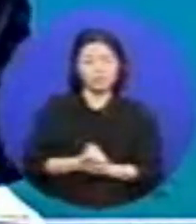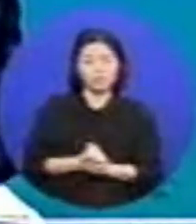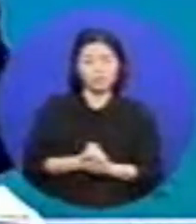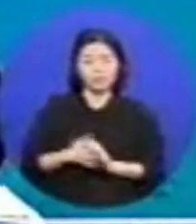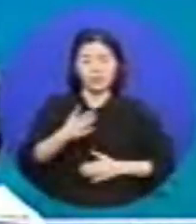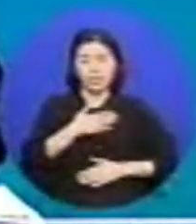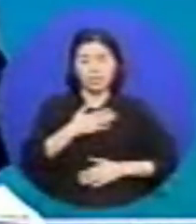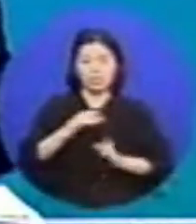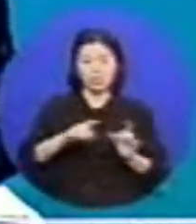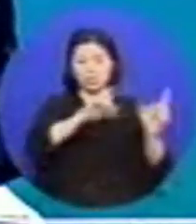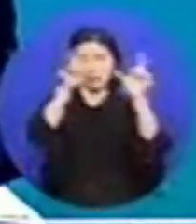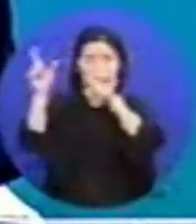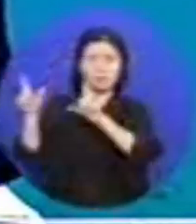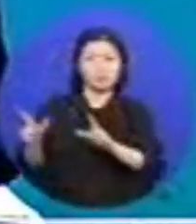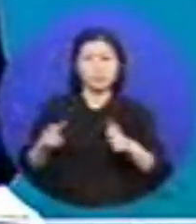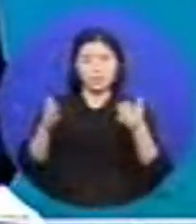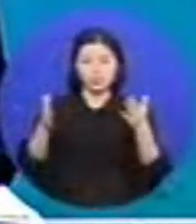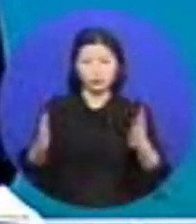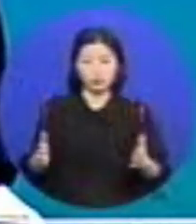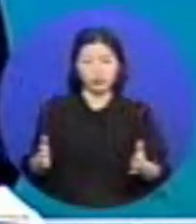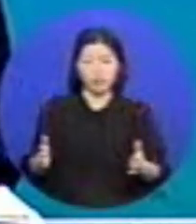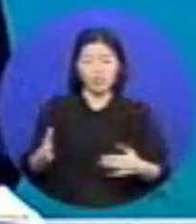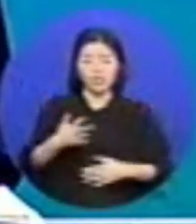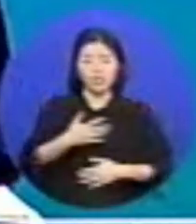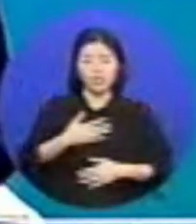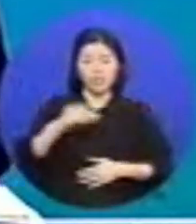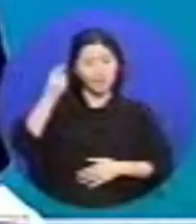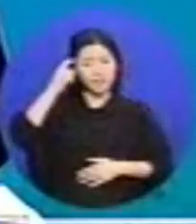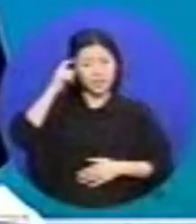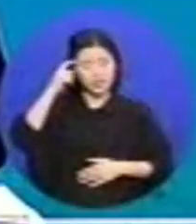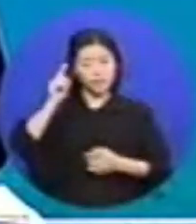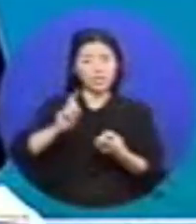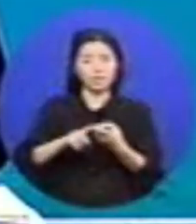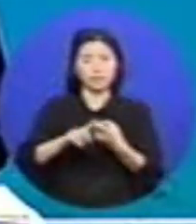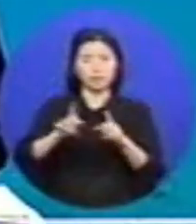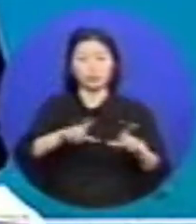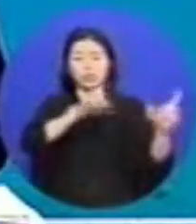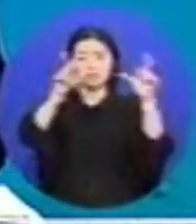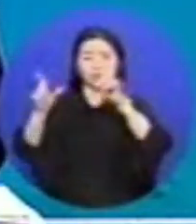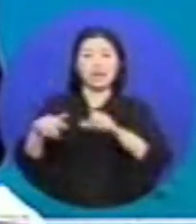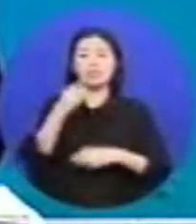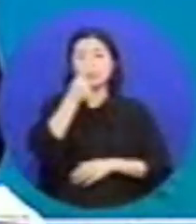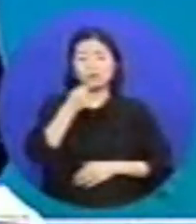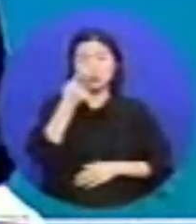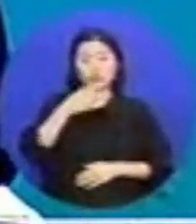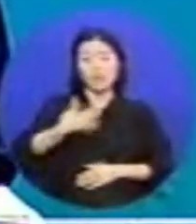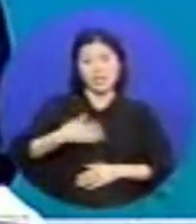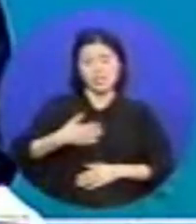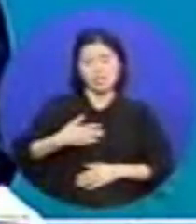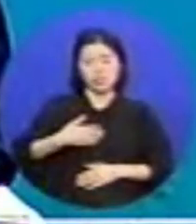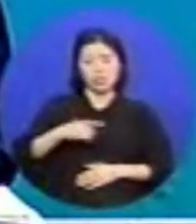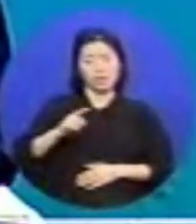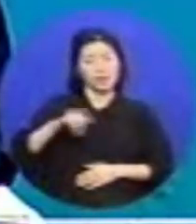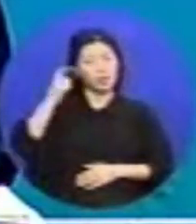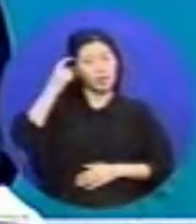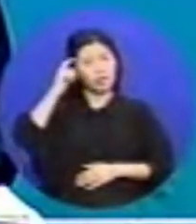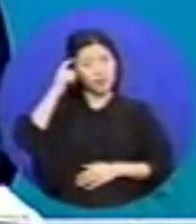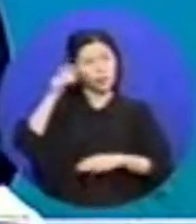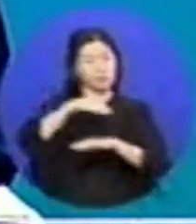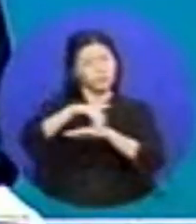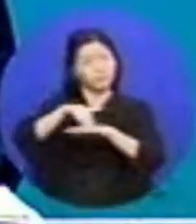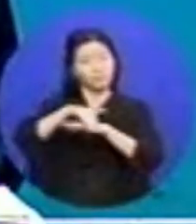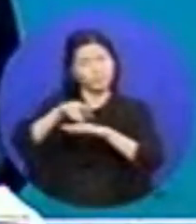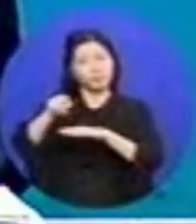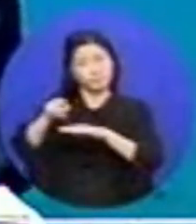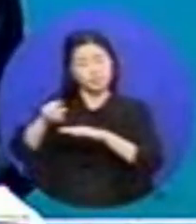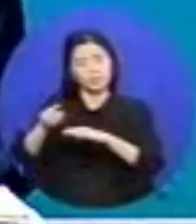저는 사는 동안 내가 생각하는 대로 살아질 줄 알았어요. 내가 이렇게 이렇게 살리라